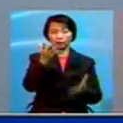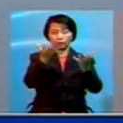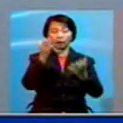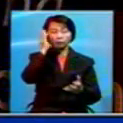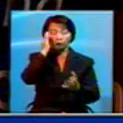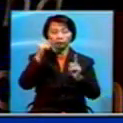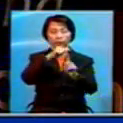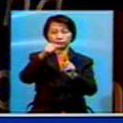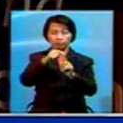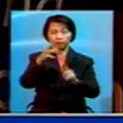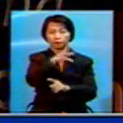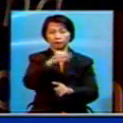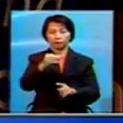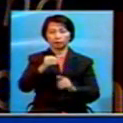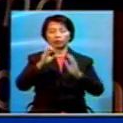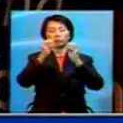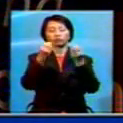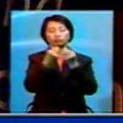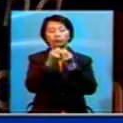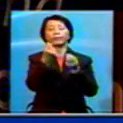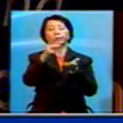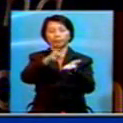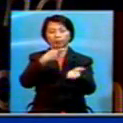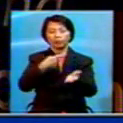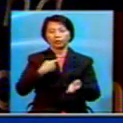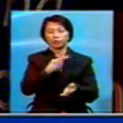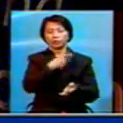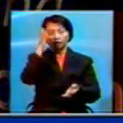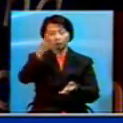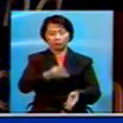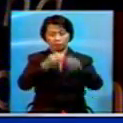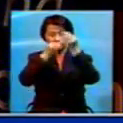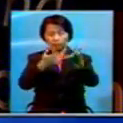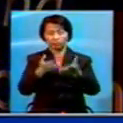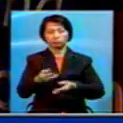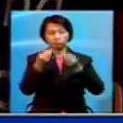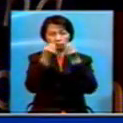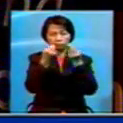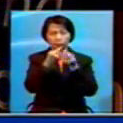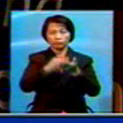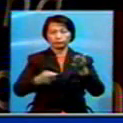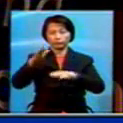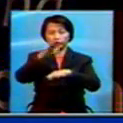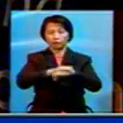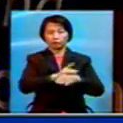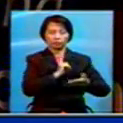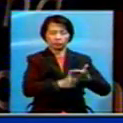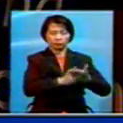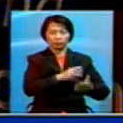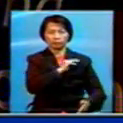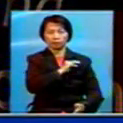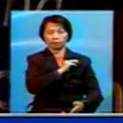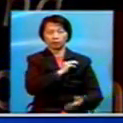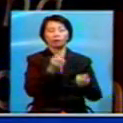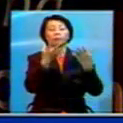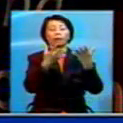bila dan kadarnya ini kita akan maklumkan kadarnya pun atas rundingan Nanti banyak